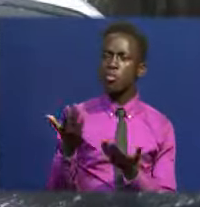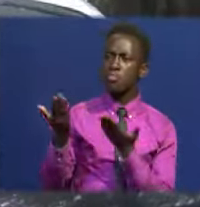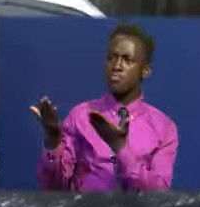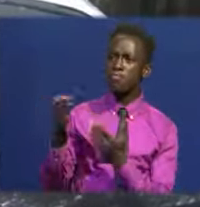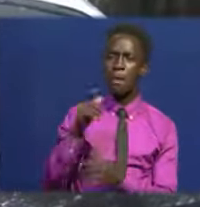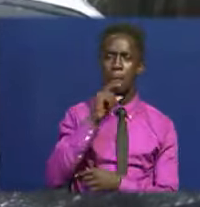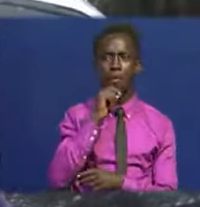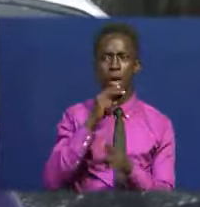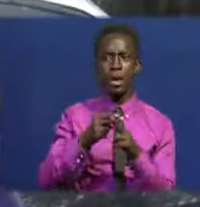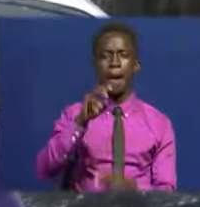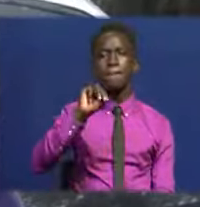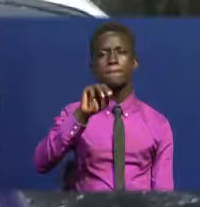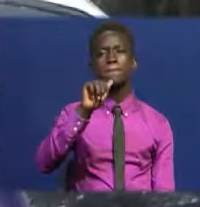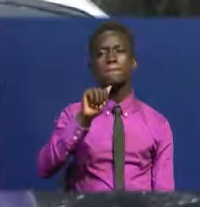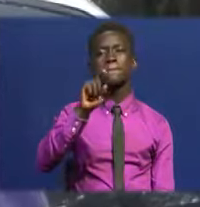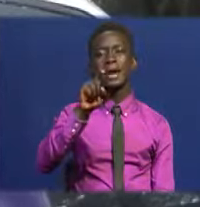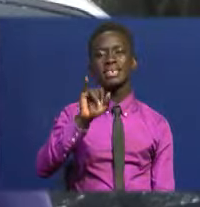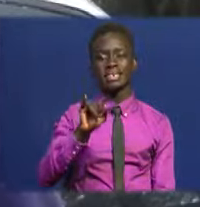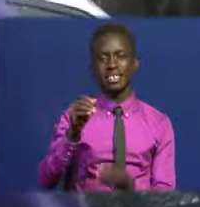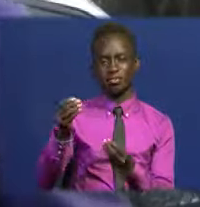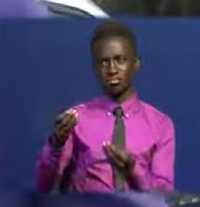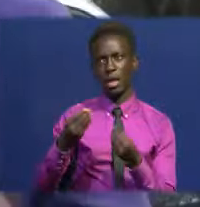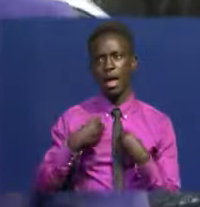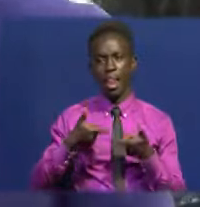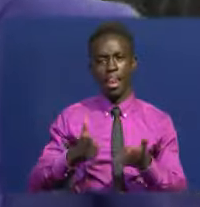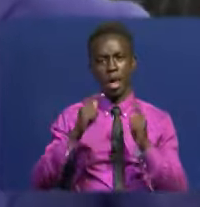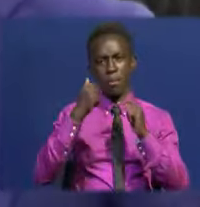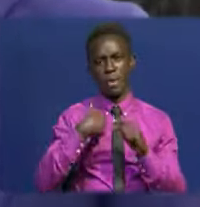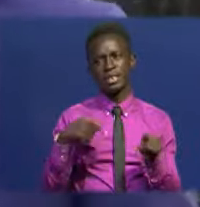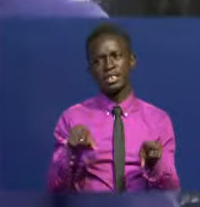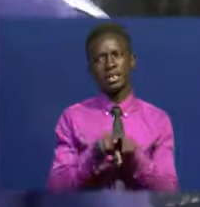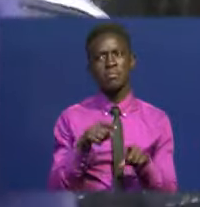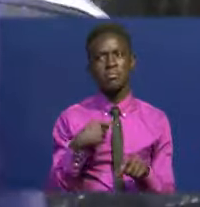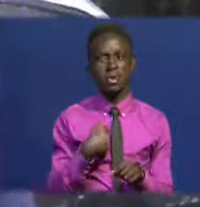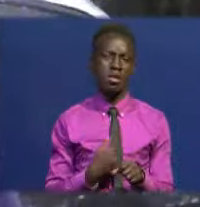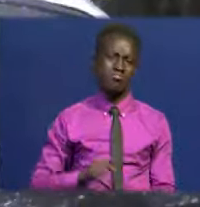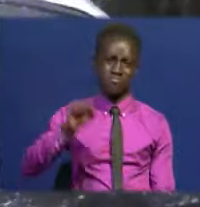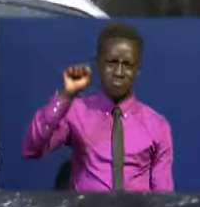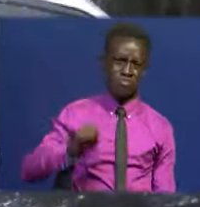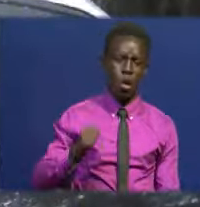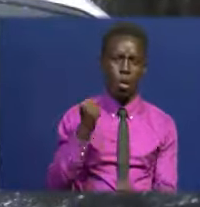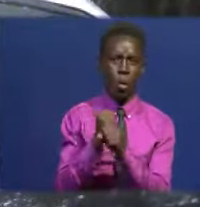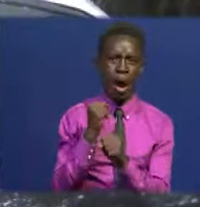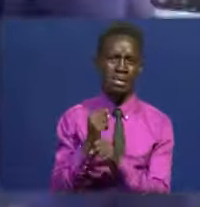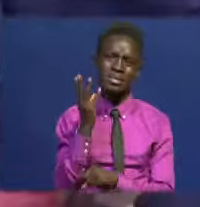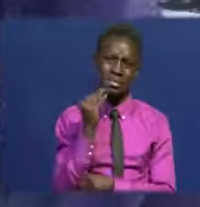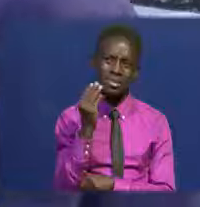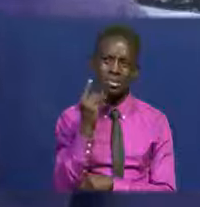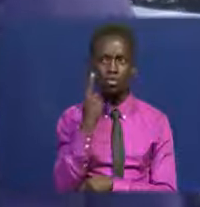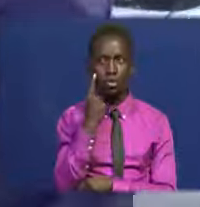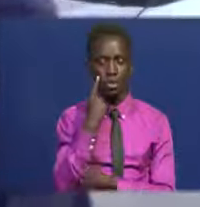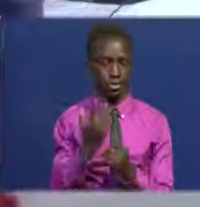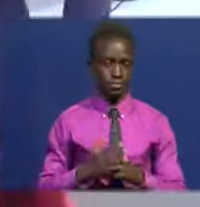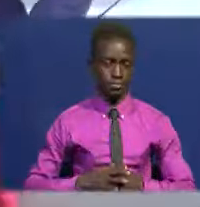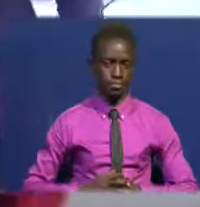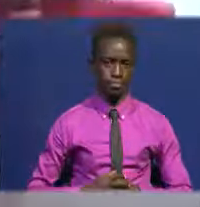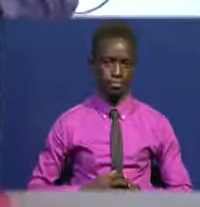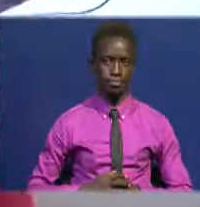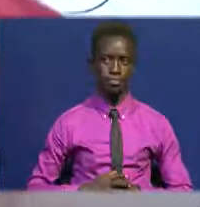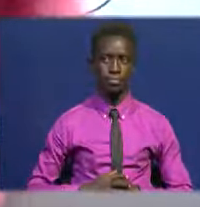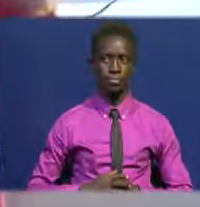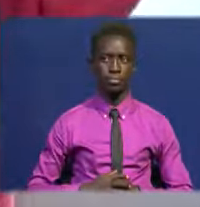atanipatia kibali cha pia mimi niweze kufanya kazi yake, nijue experience iko aje.